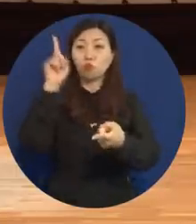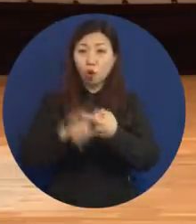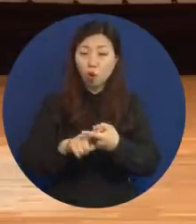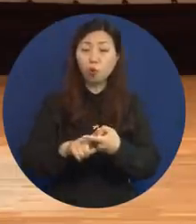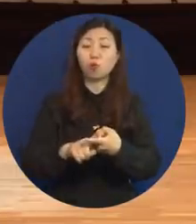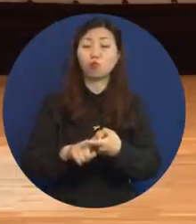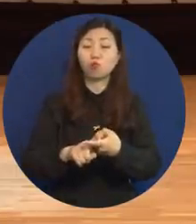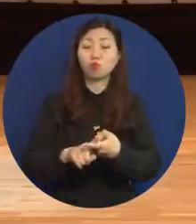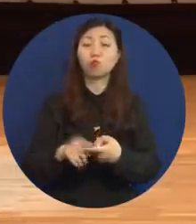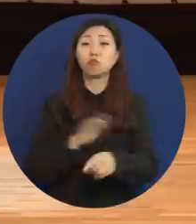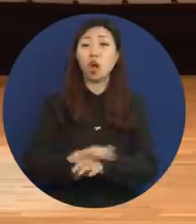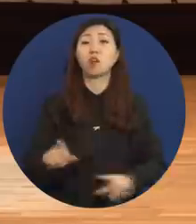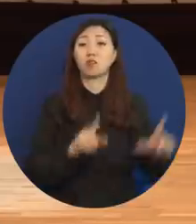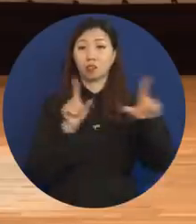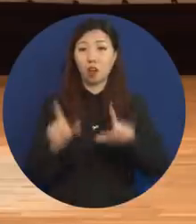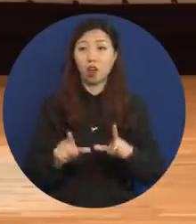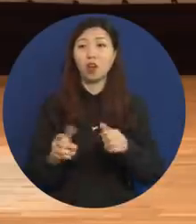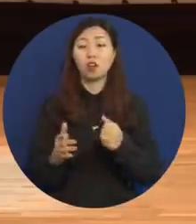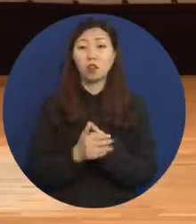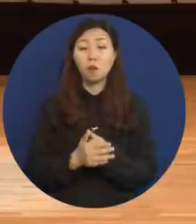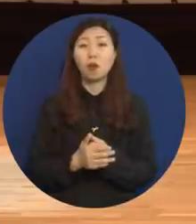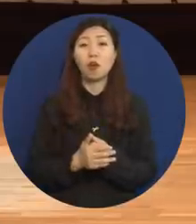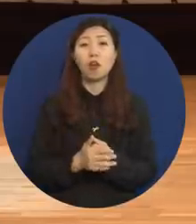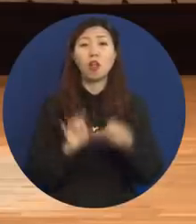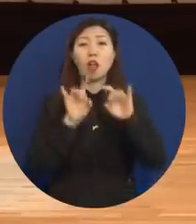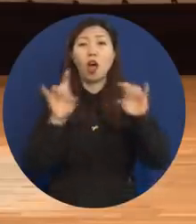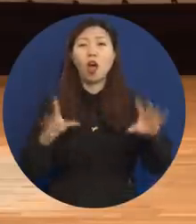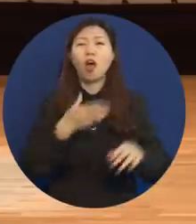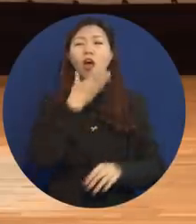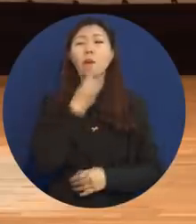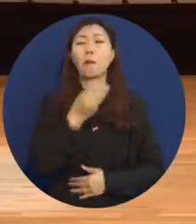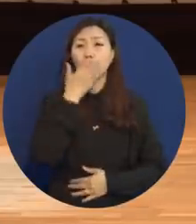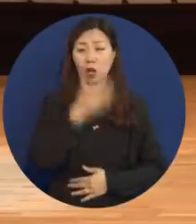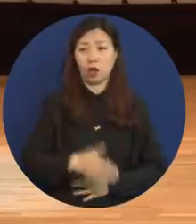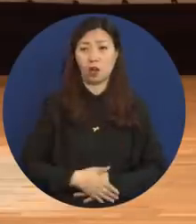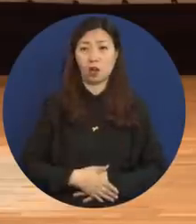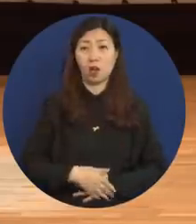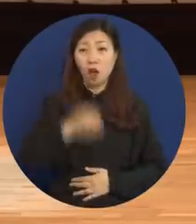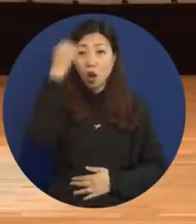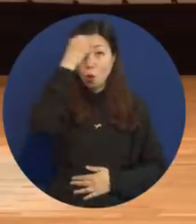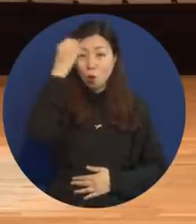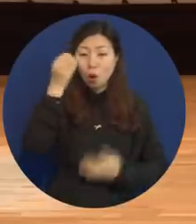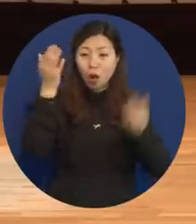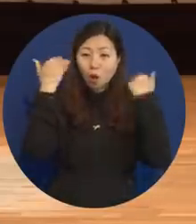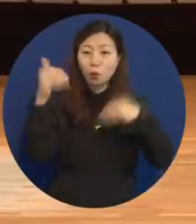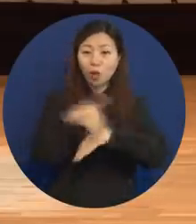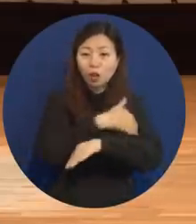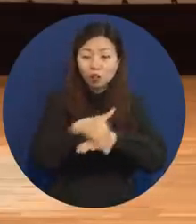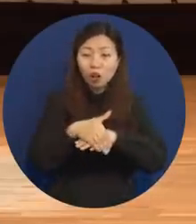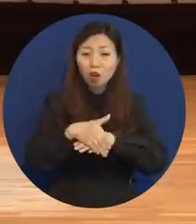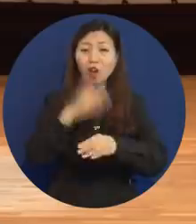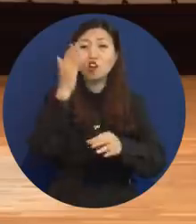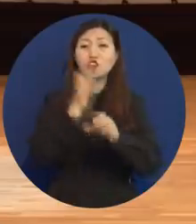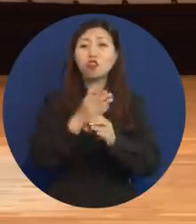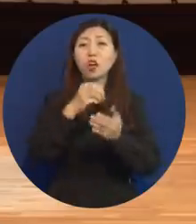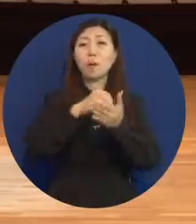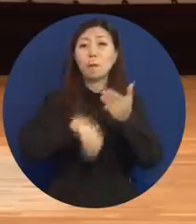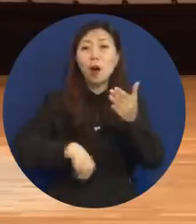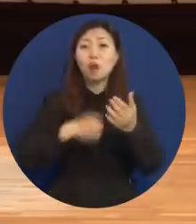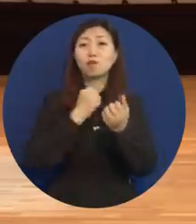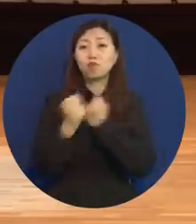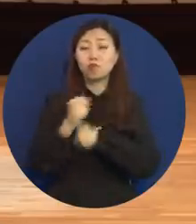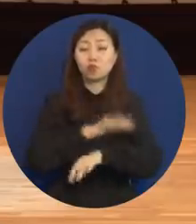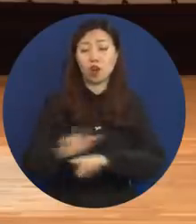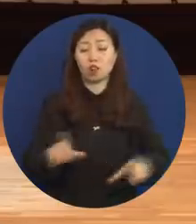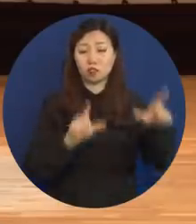있다 이거예요. 그래서 제가 이거 보여주고 있는 거예요. 전 고등학교 다니다 관뒀는데도 잘 살잖아요. 영어